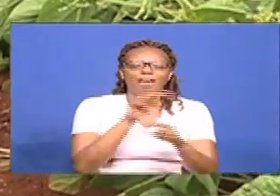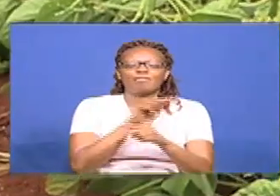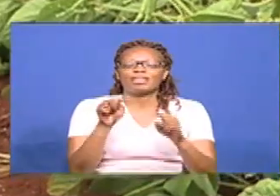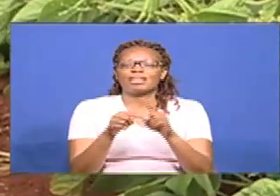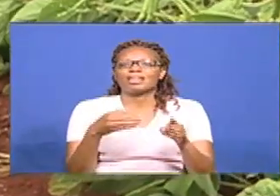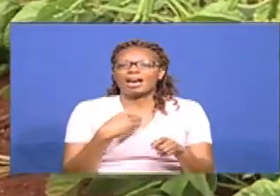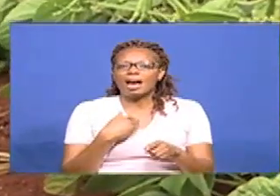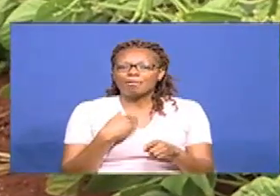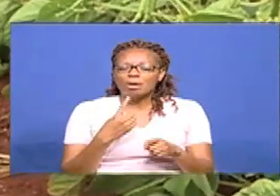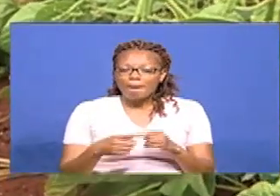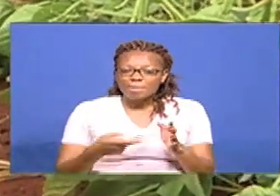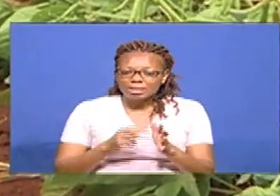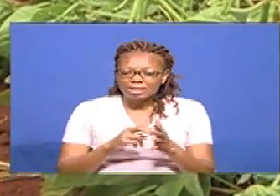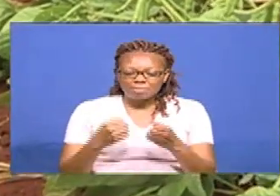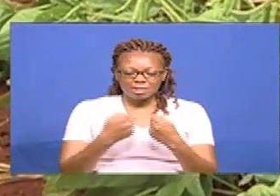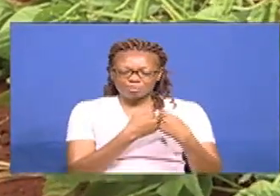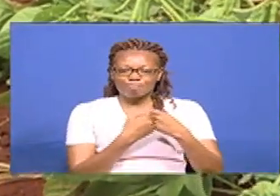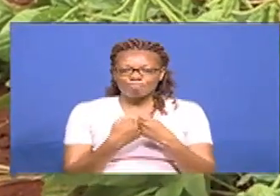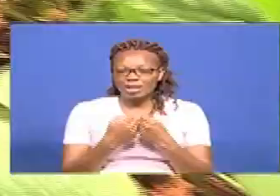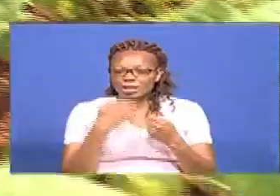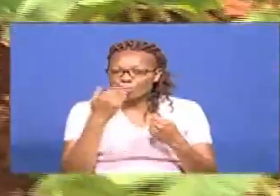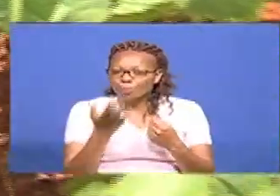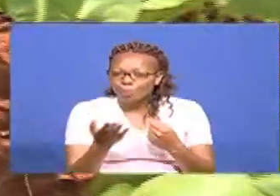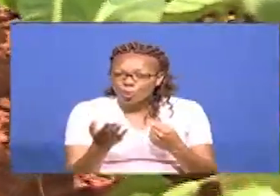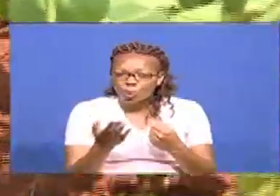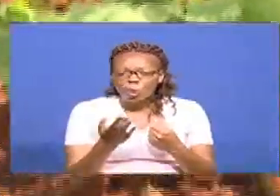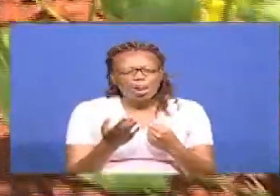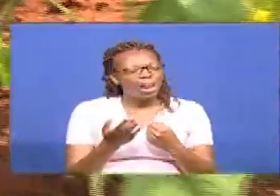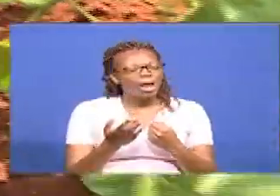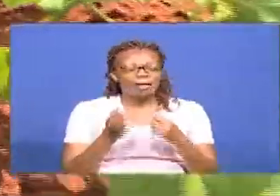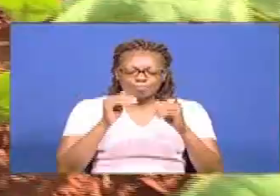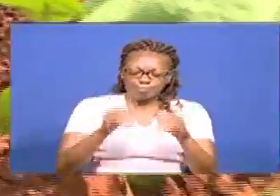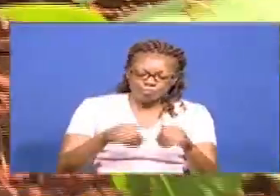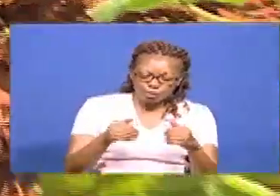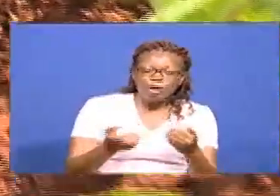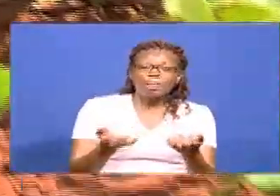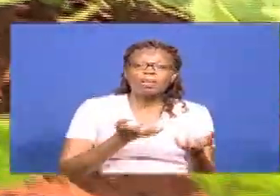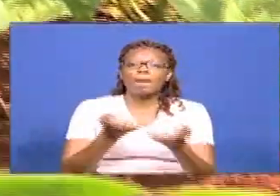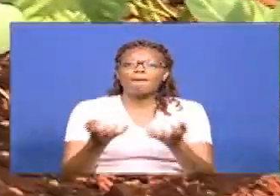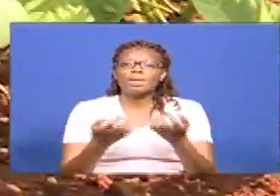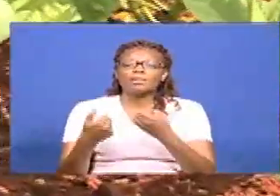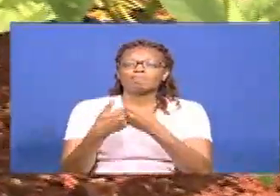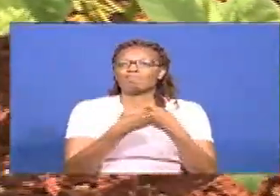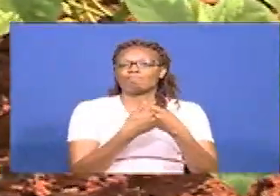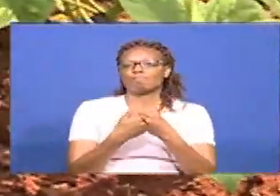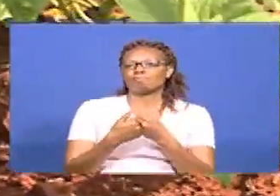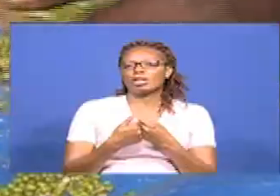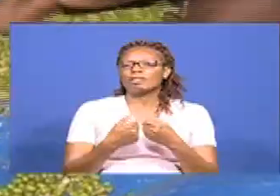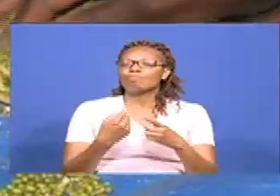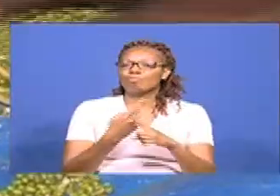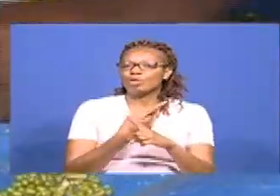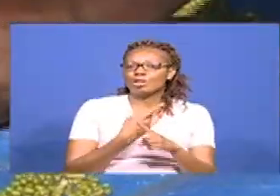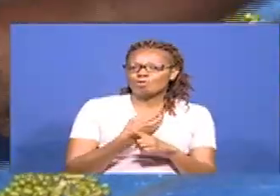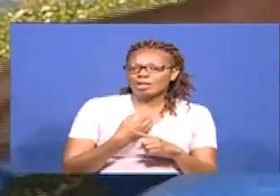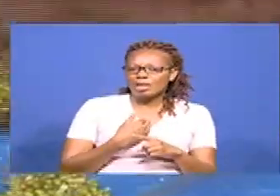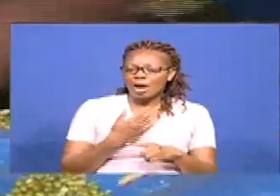Hilo halimaanishi hakabiliani na changamoto fulani. Kila biashara na kilimo pia huwa na changamoto zake.